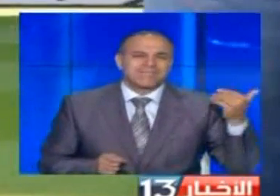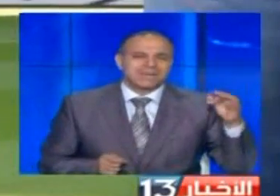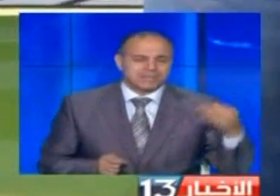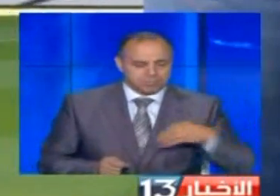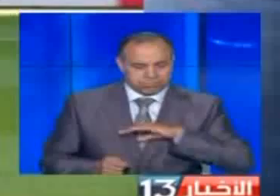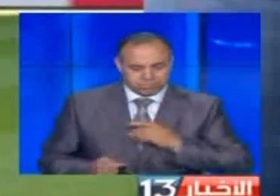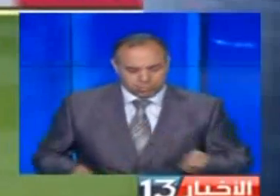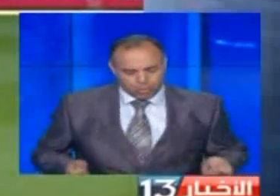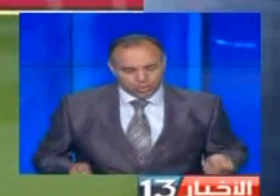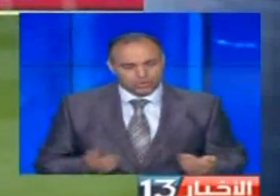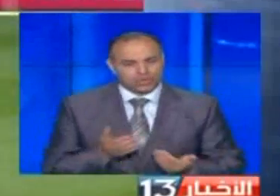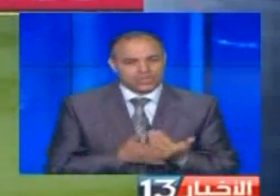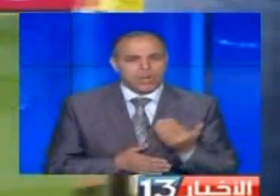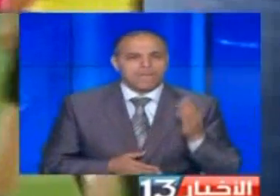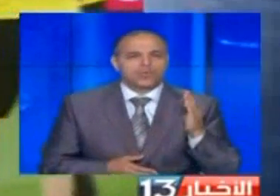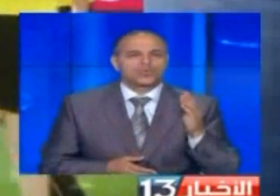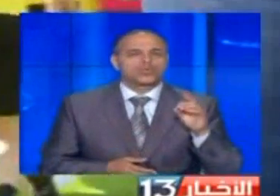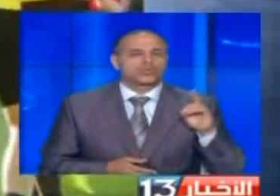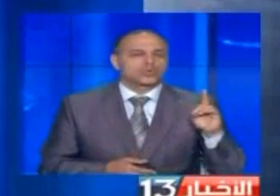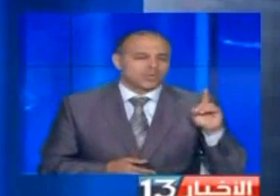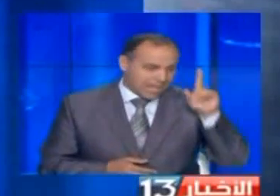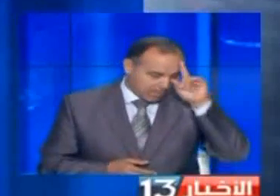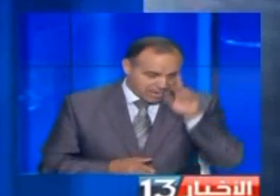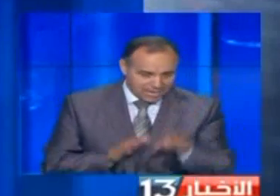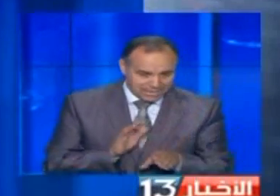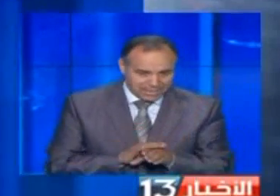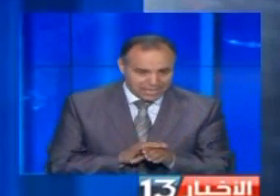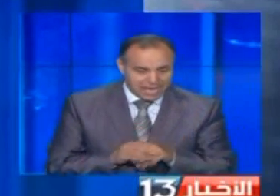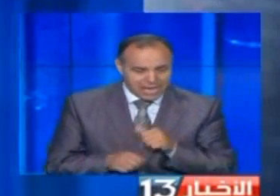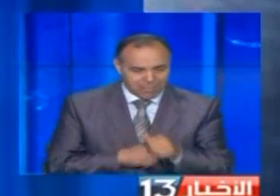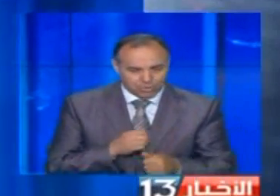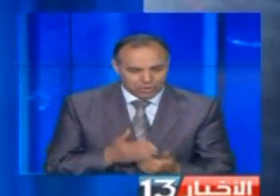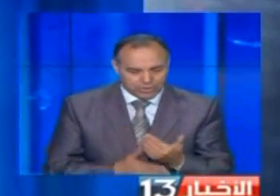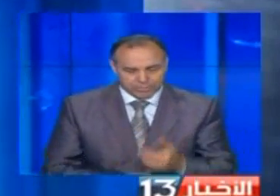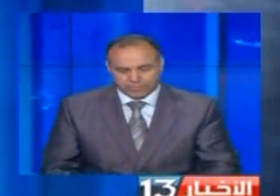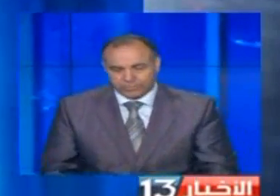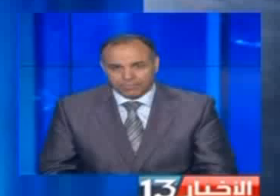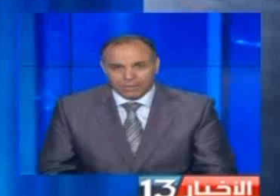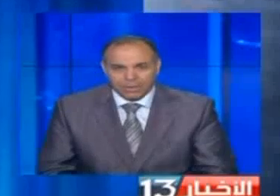لتولي المقاليد الفنية لبوروسيا دورتموند انطلاقا من الموسم القادم.